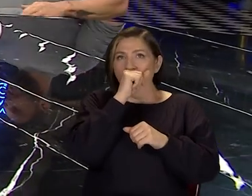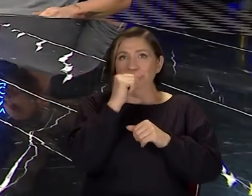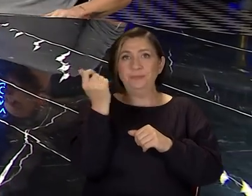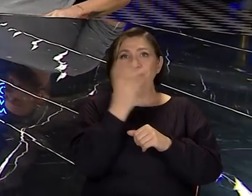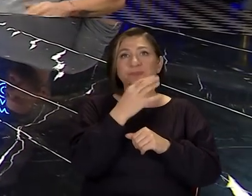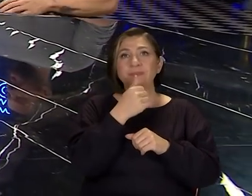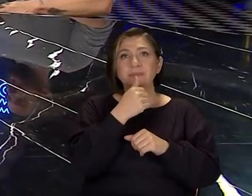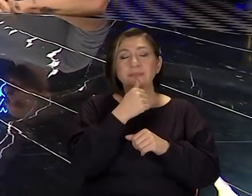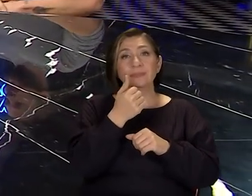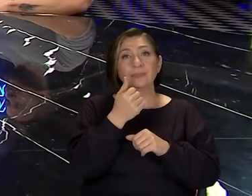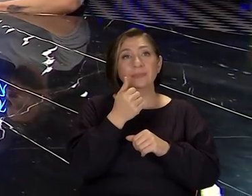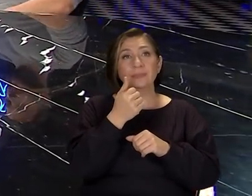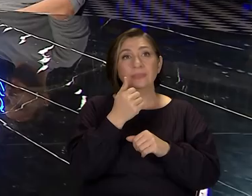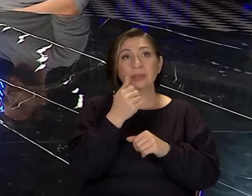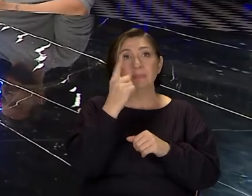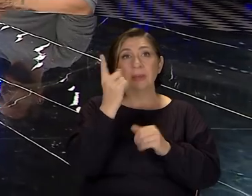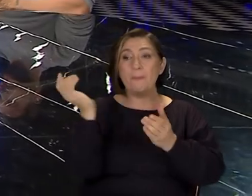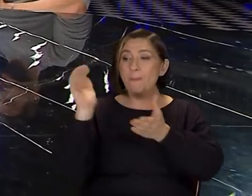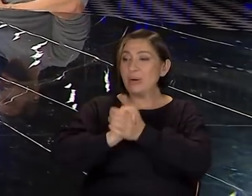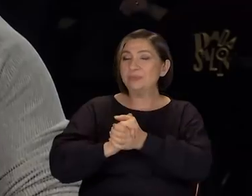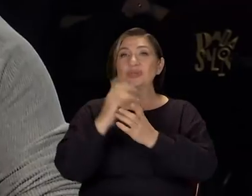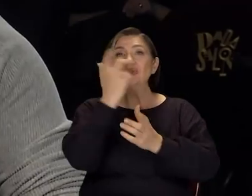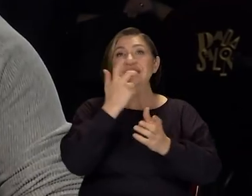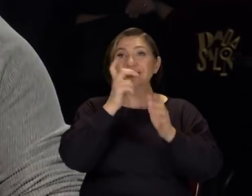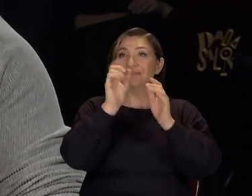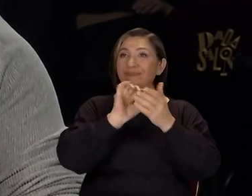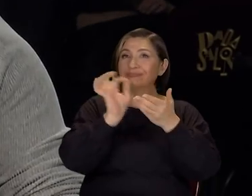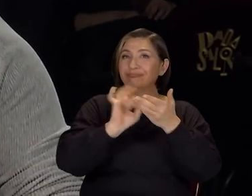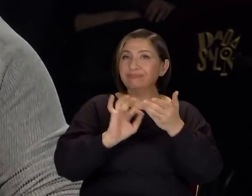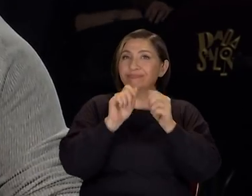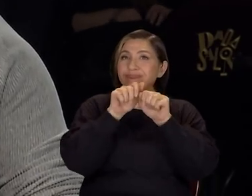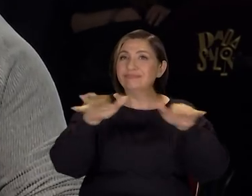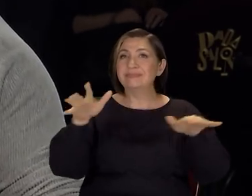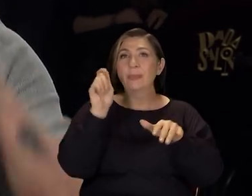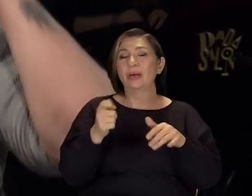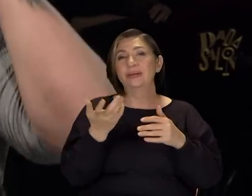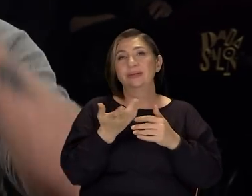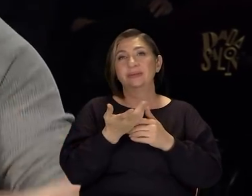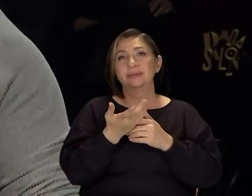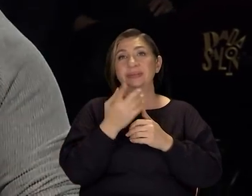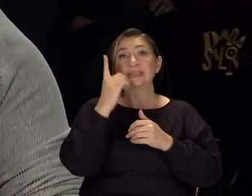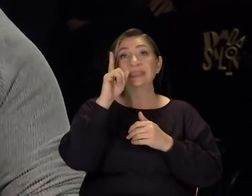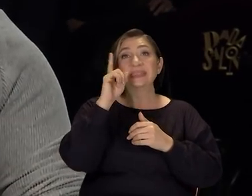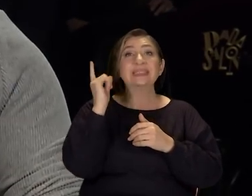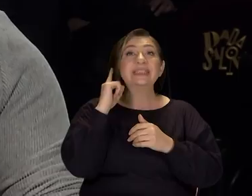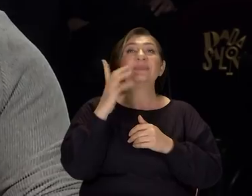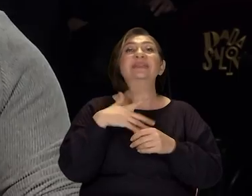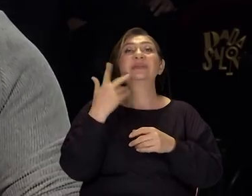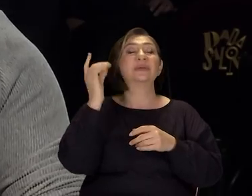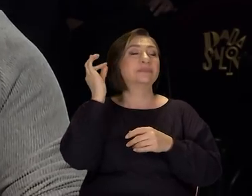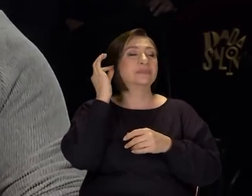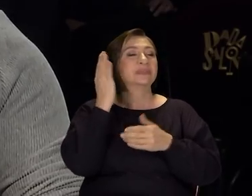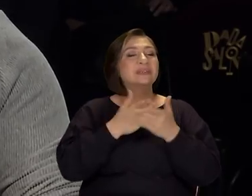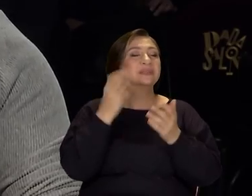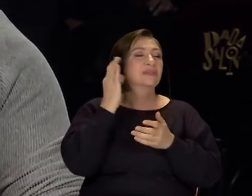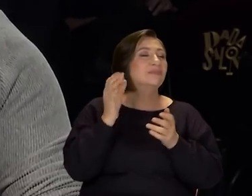erkek yani bir barışma şarkısı yapıp da bunu yayınlayabilir? Ama tabii dinlemek istemedi. Tek kulakta falan dinledi.